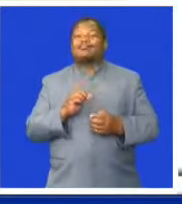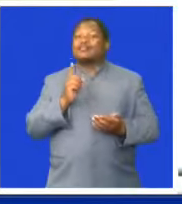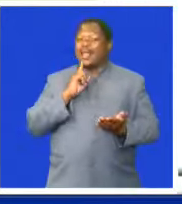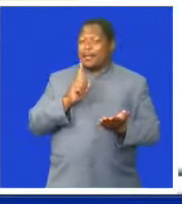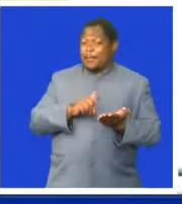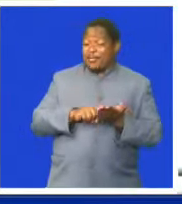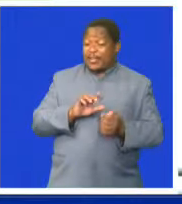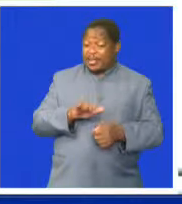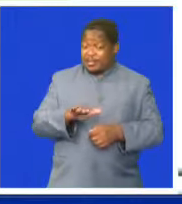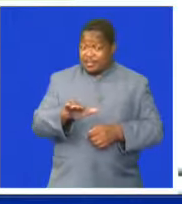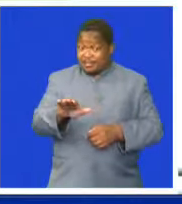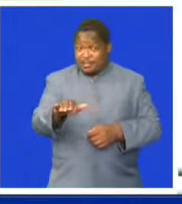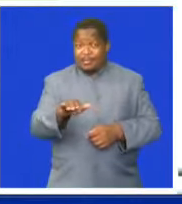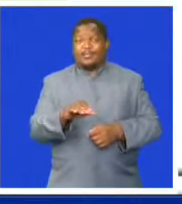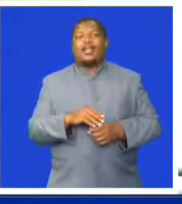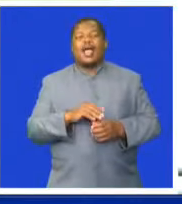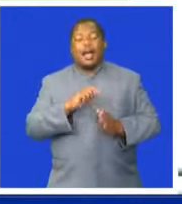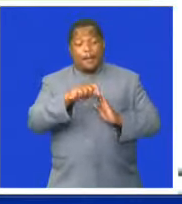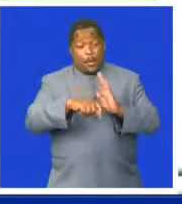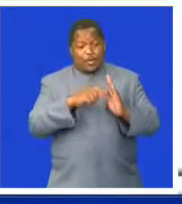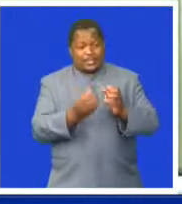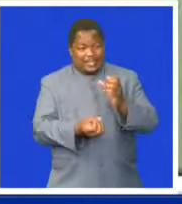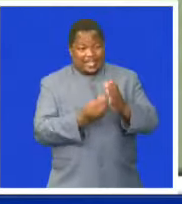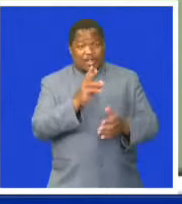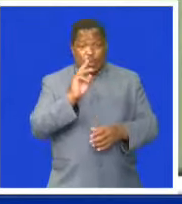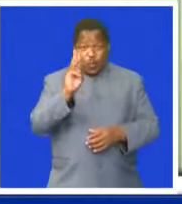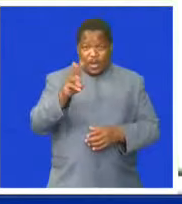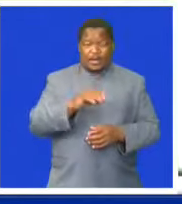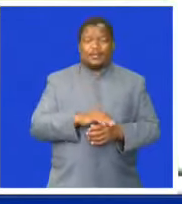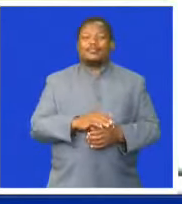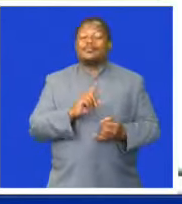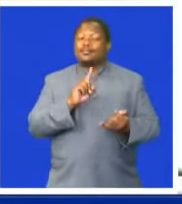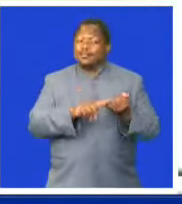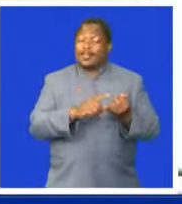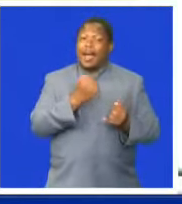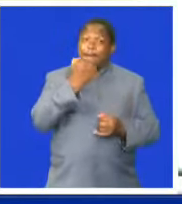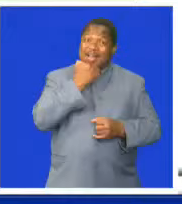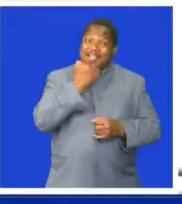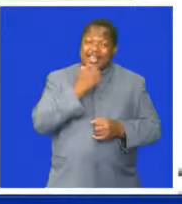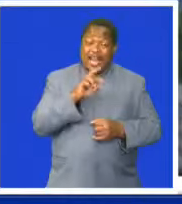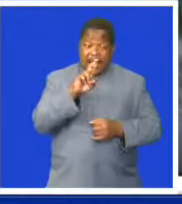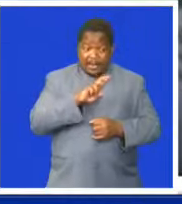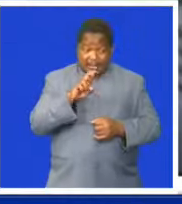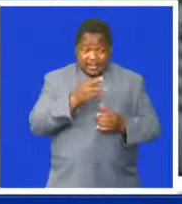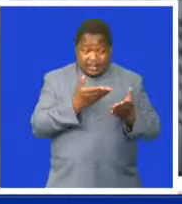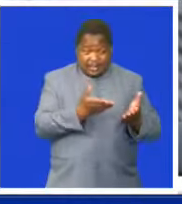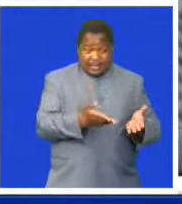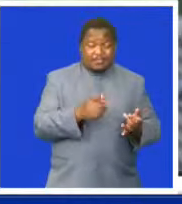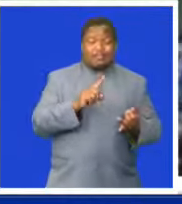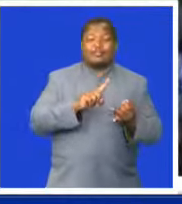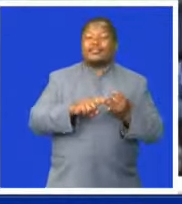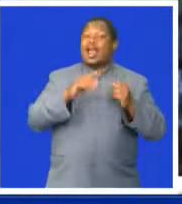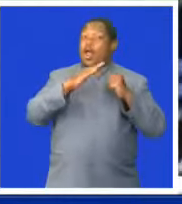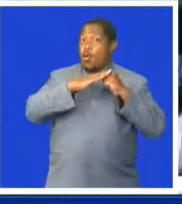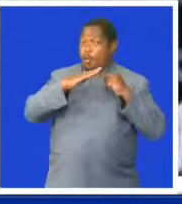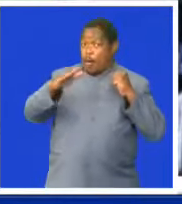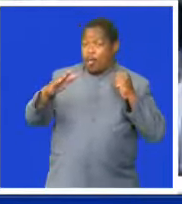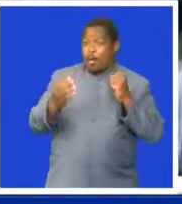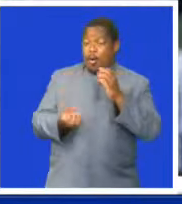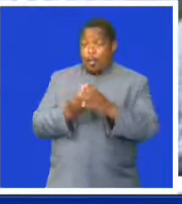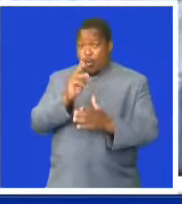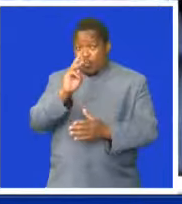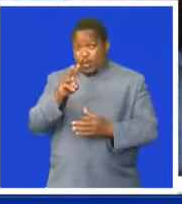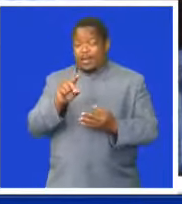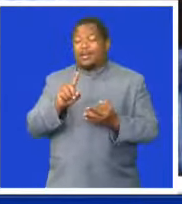itawanzalo seyikhona kumazenerejini iyelibonje sekakutawulazo ingabe mayitha